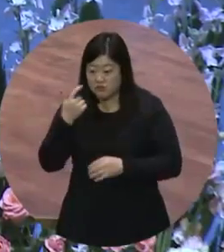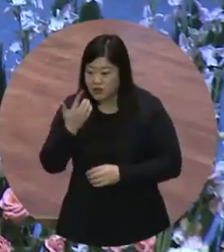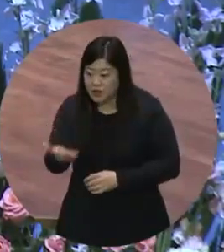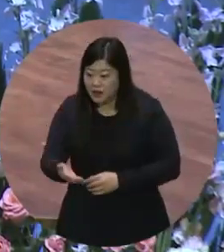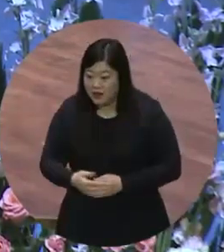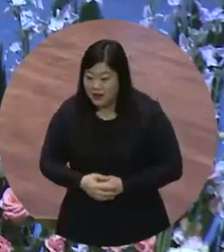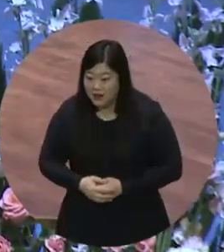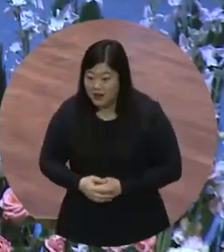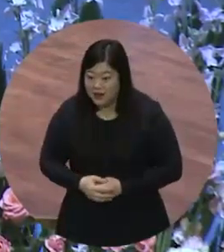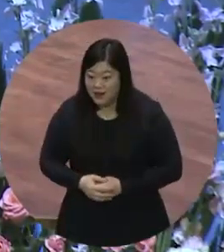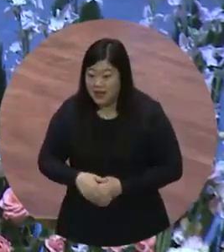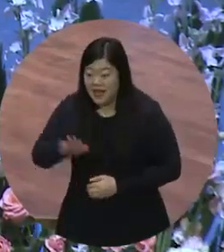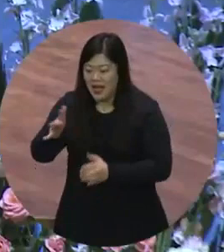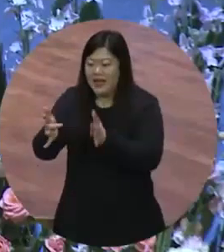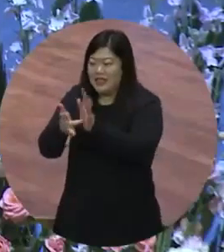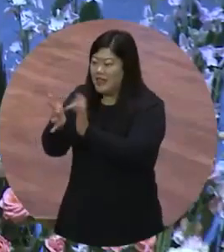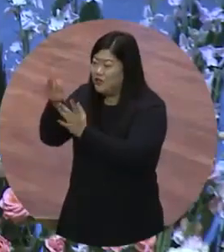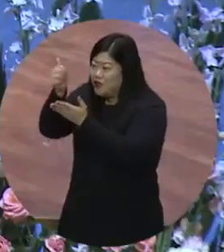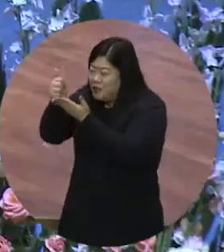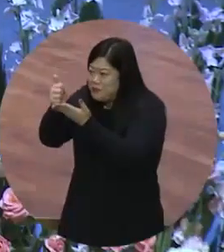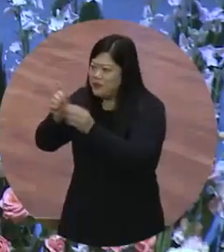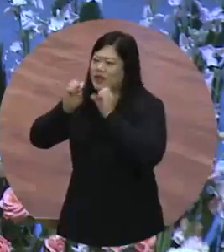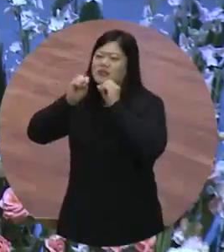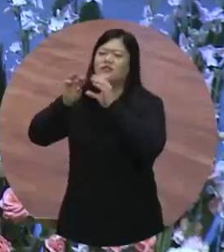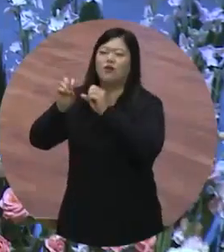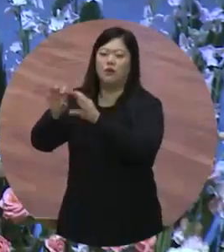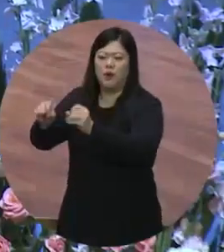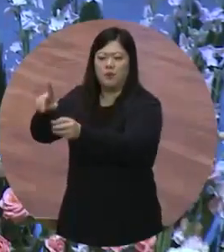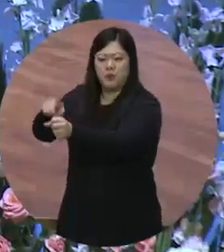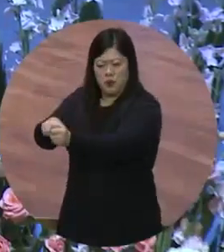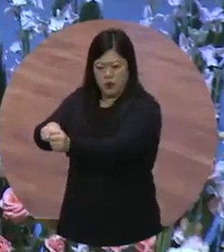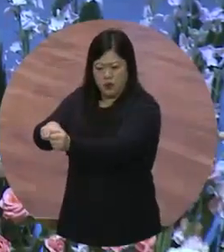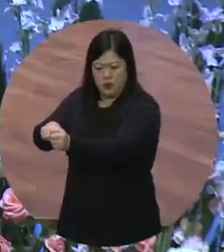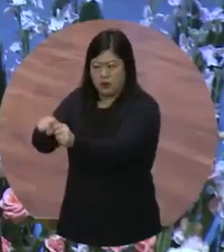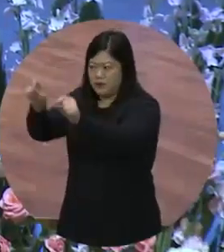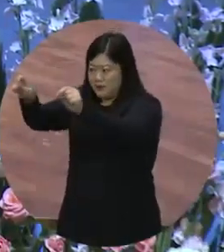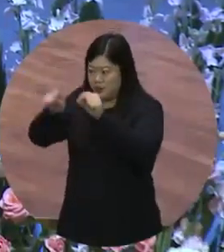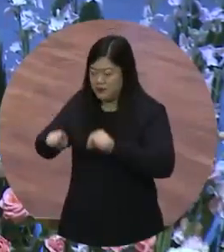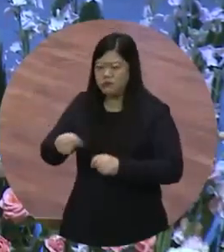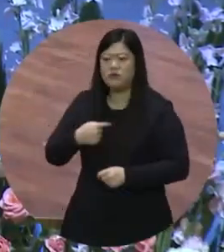예수님이 선교사 오셨는데 나도 선교사다.